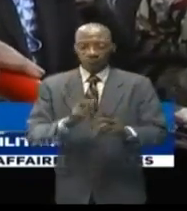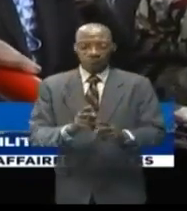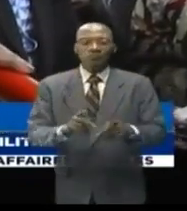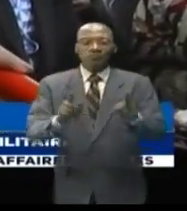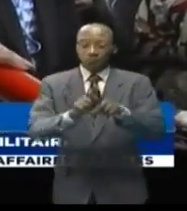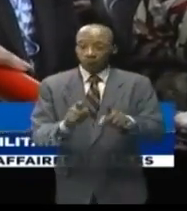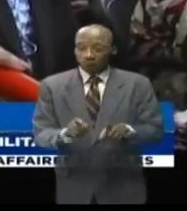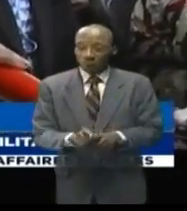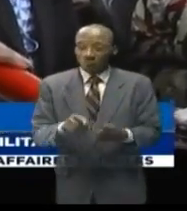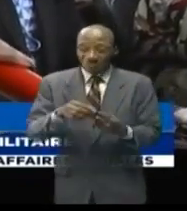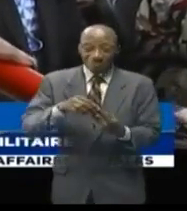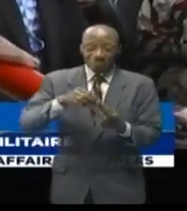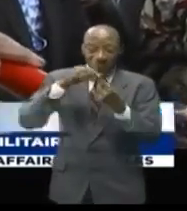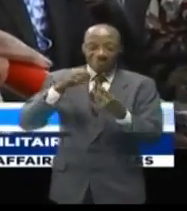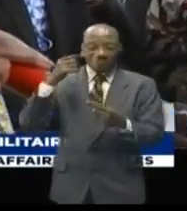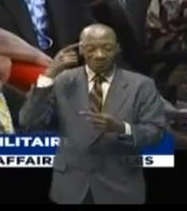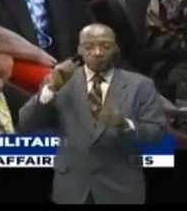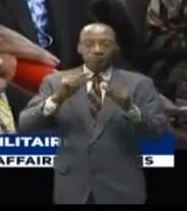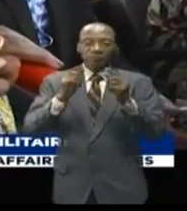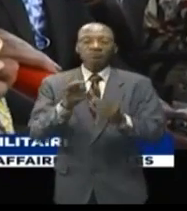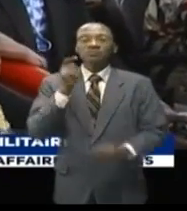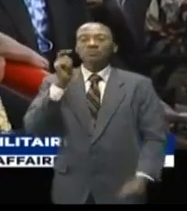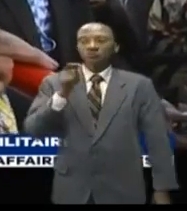au front et l'heure dépendants